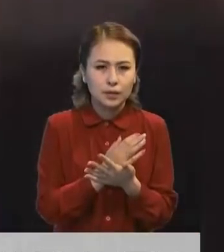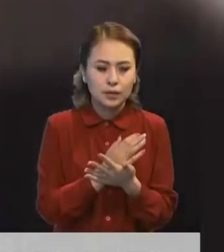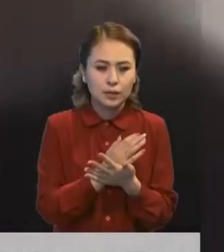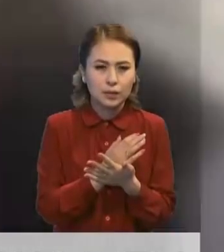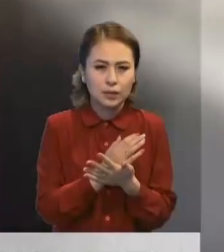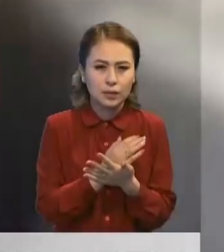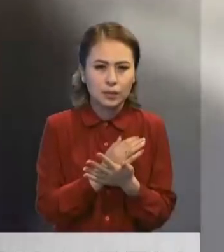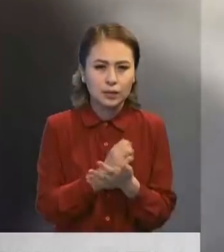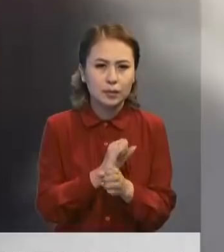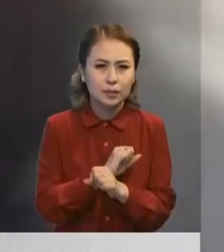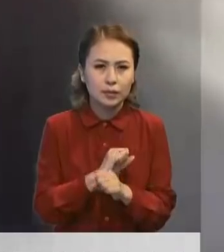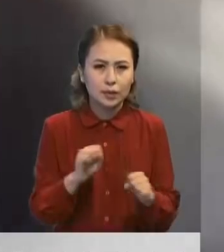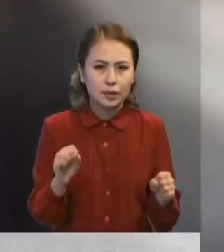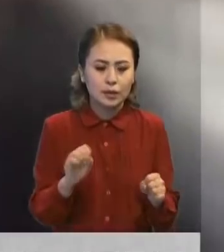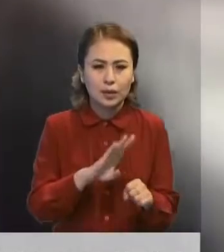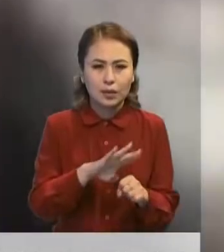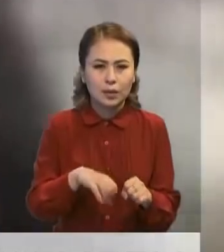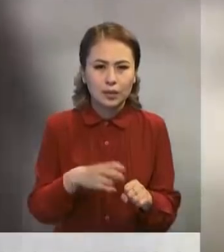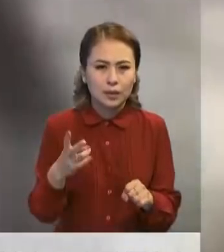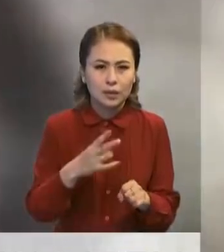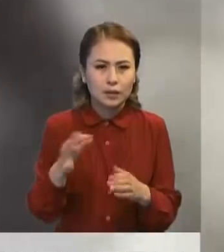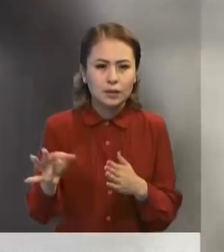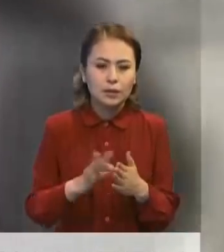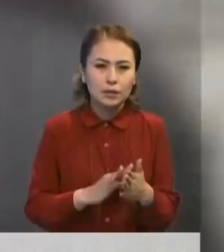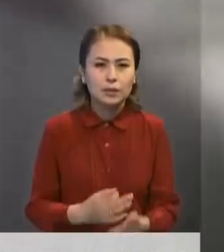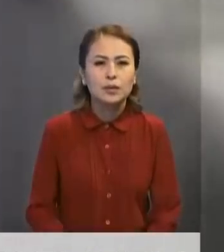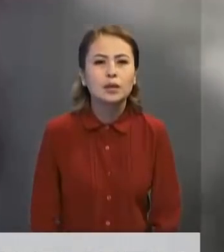үшінді болмайды. Көзетін одан ішқан елейді жүшіп.